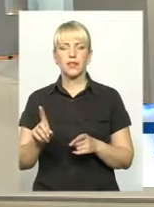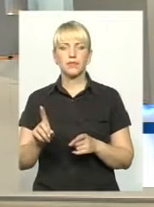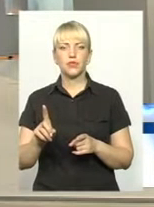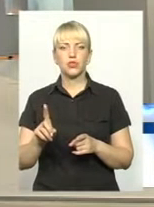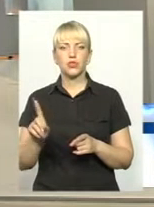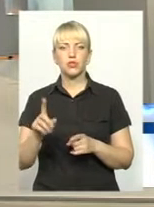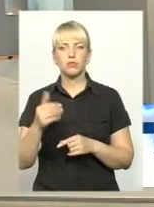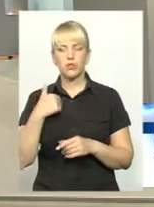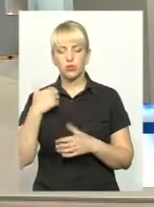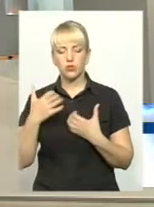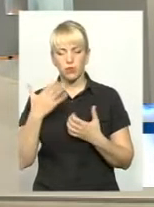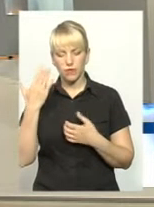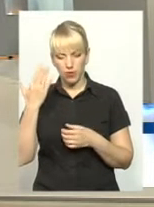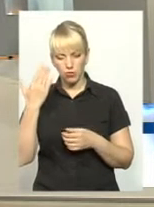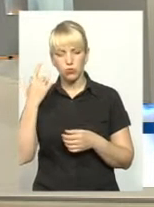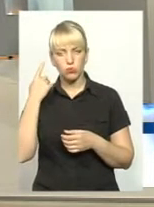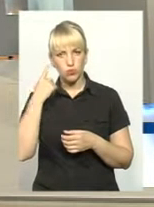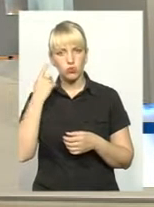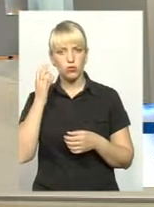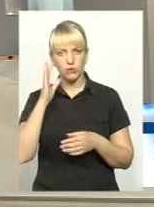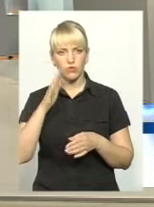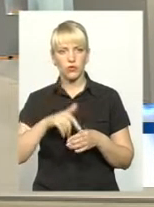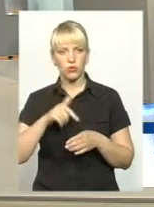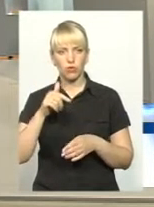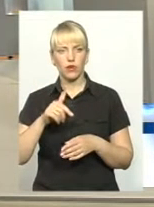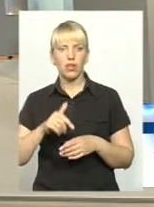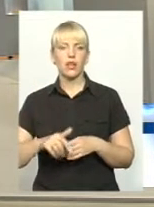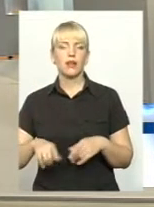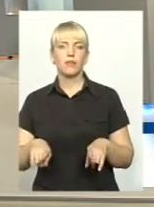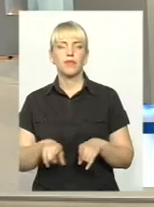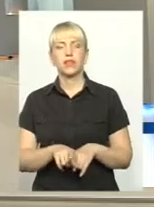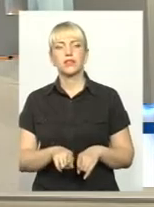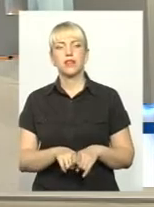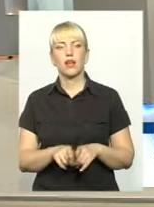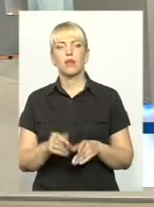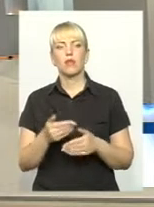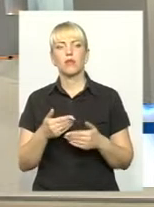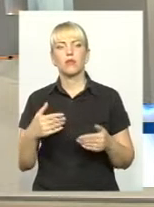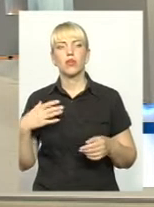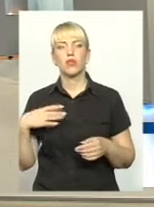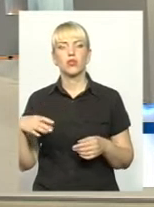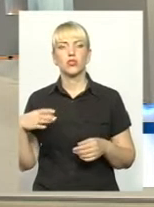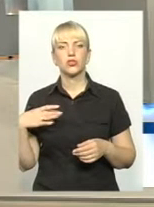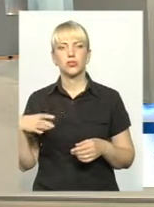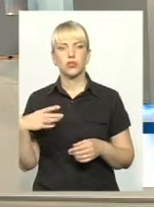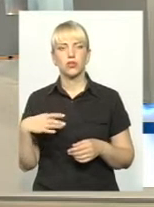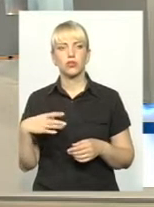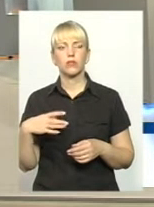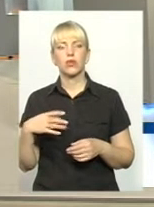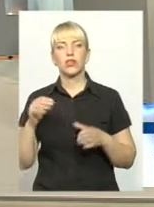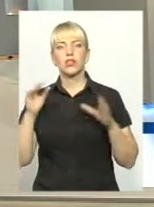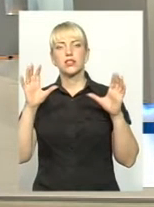стурбованість ми почули і на неї відреагували. Крім того, ми очікуємо також